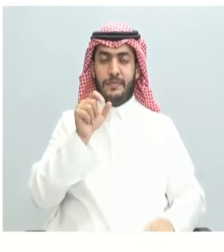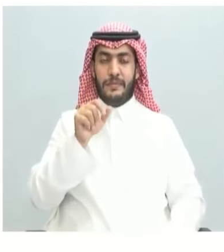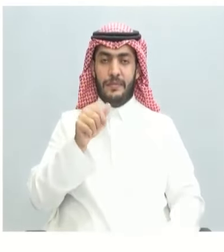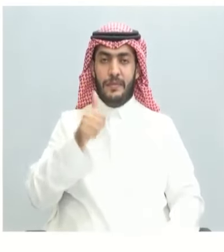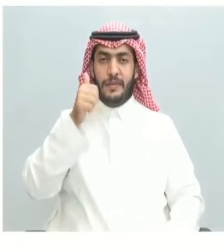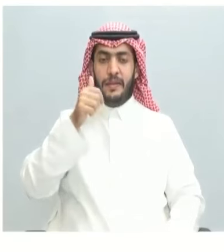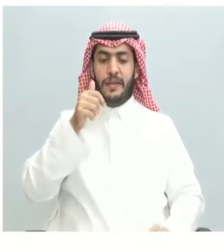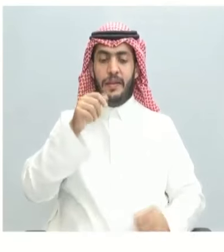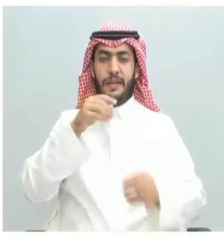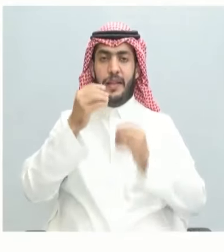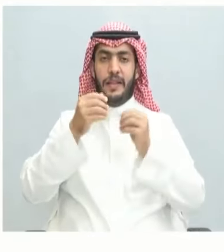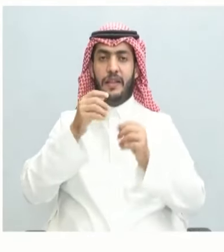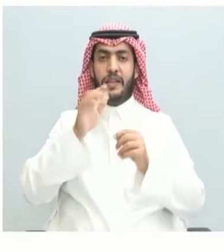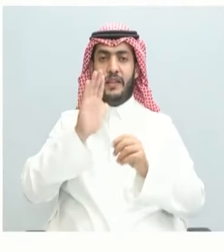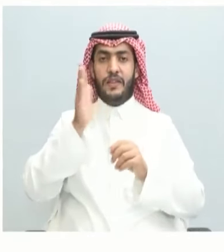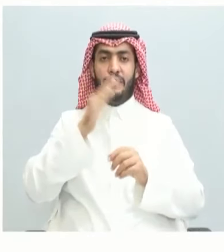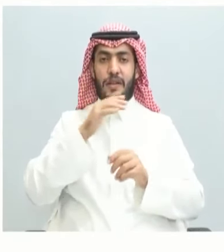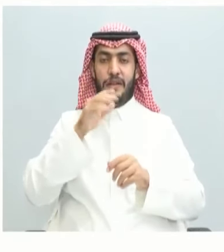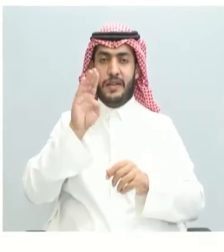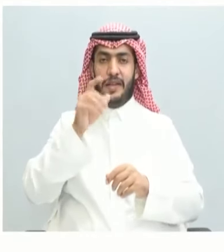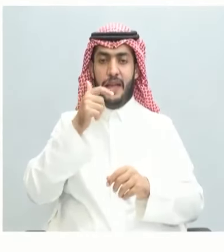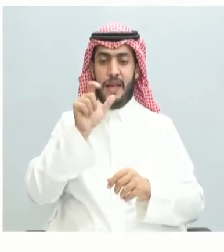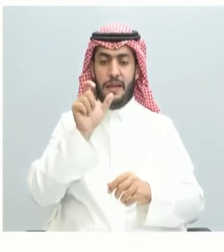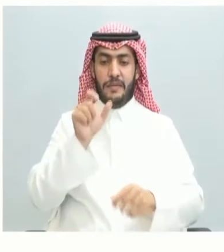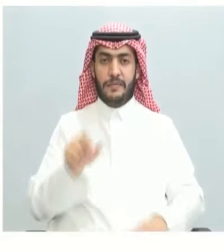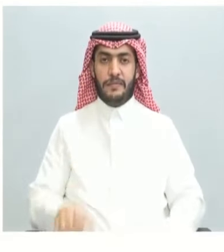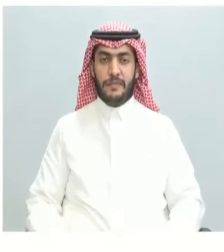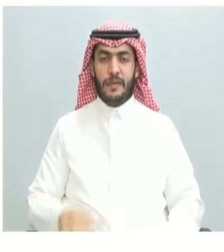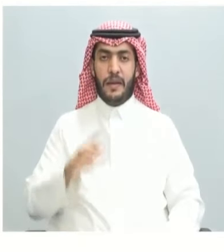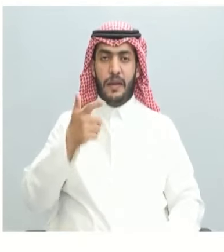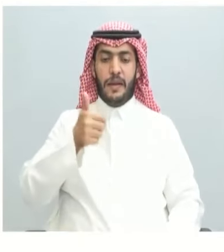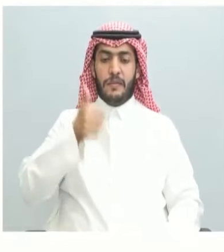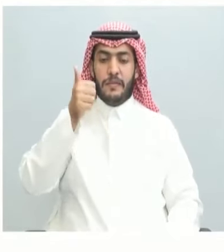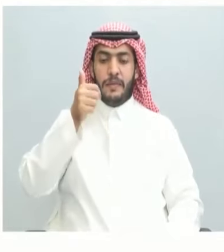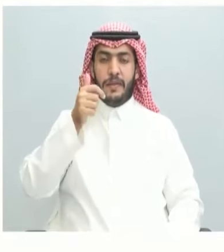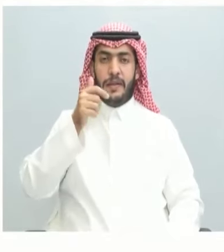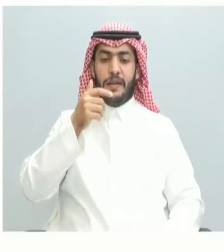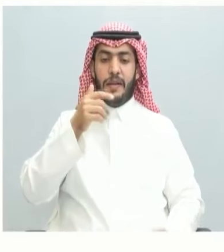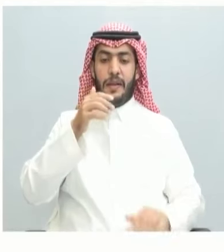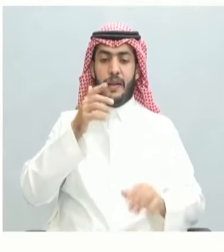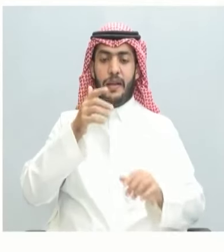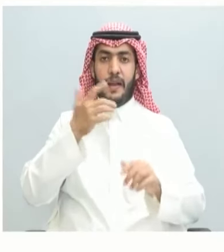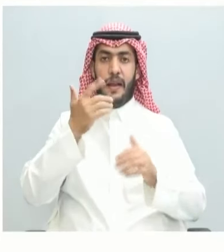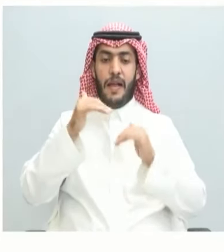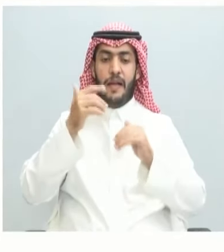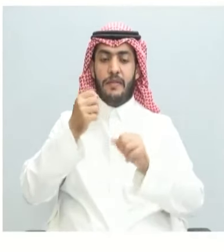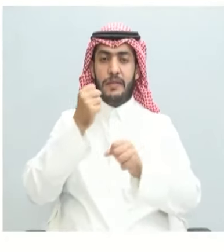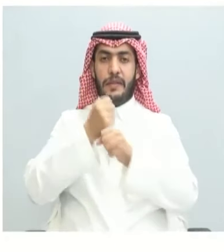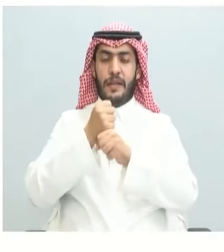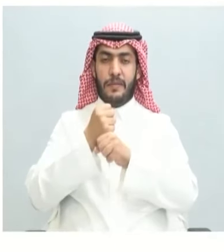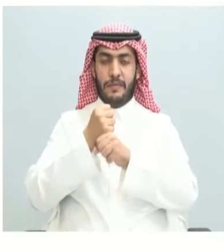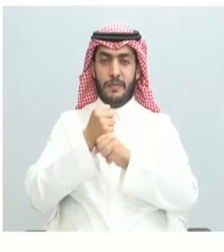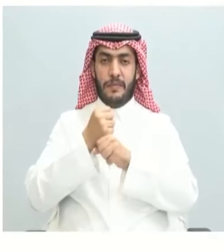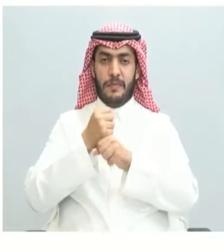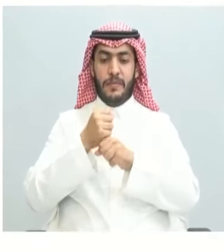بتغيير اتجاه الكائن طيب كيف نغير قيمه الزاويه في هذه اللبنه سنستخدم طبعا